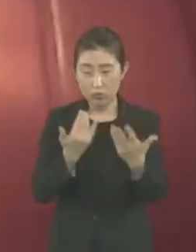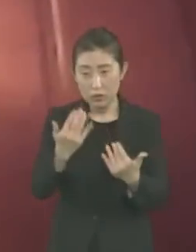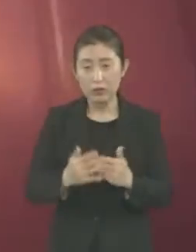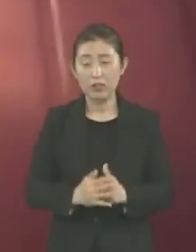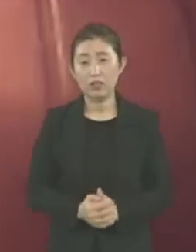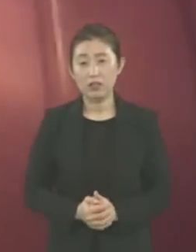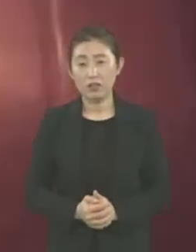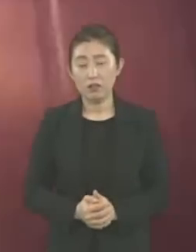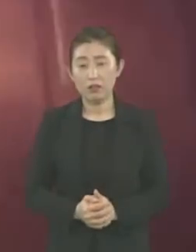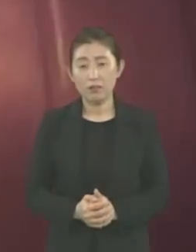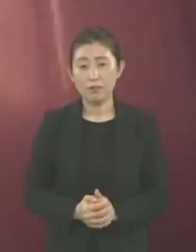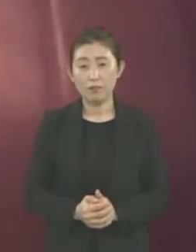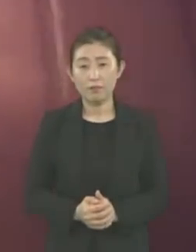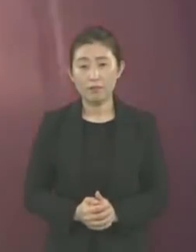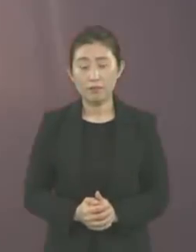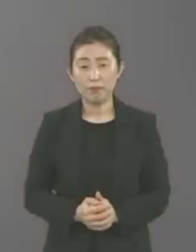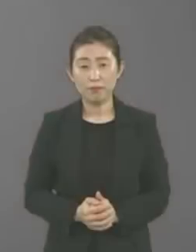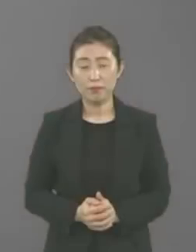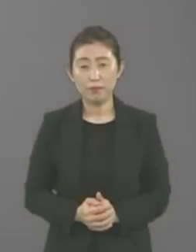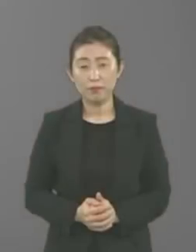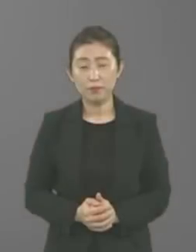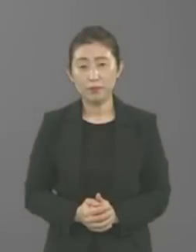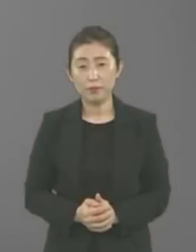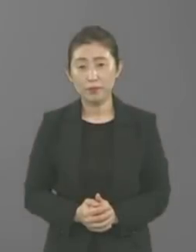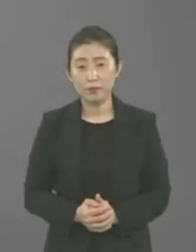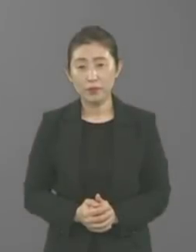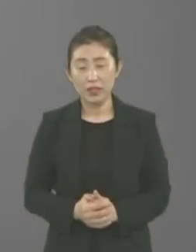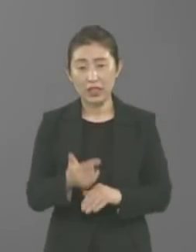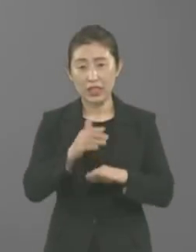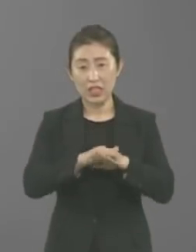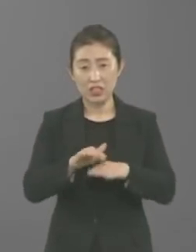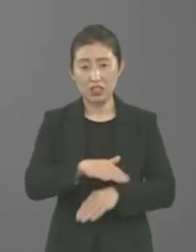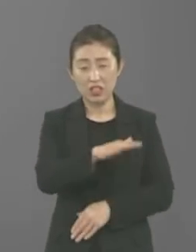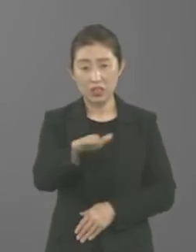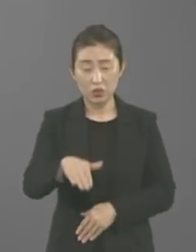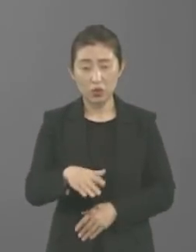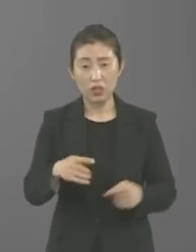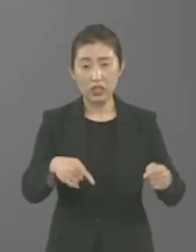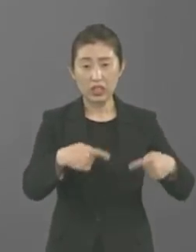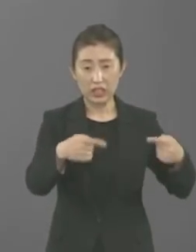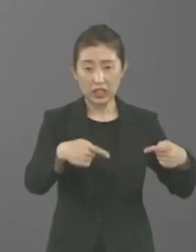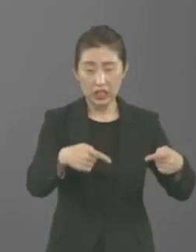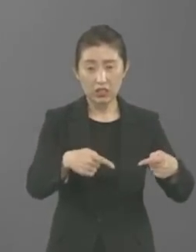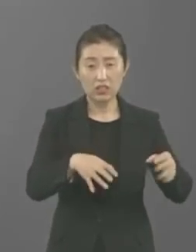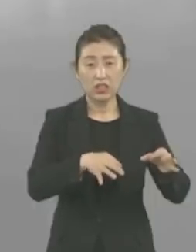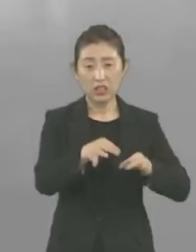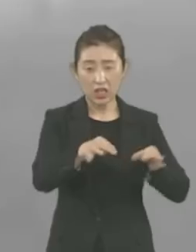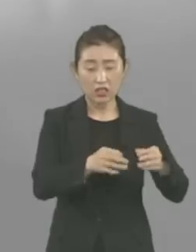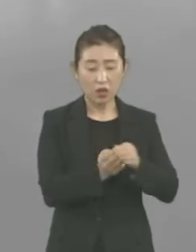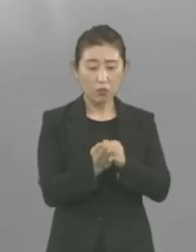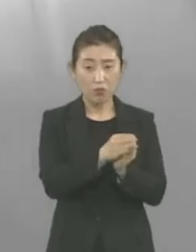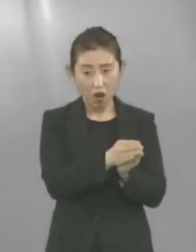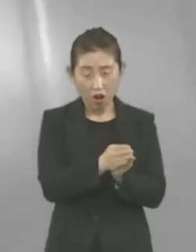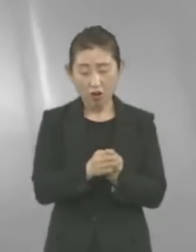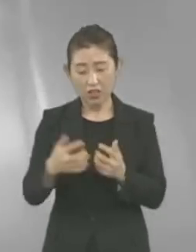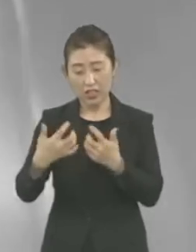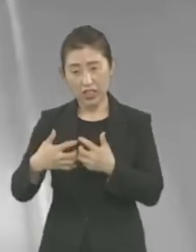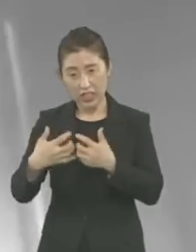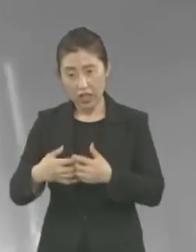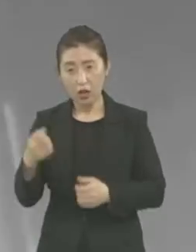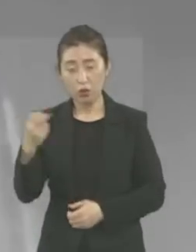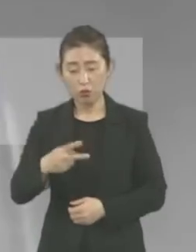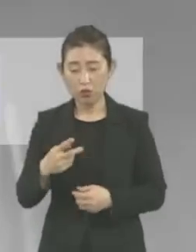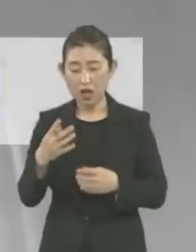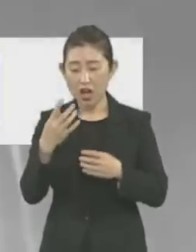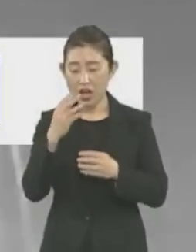변하고 공장 안은 뿌연 연기로 가득 찹니다. 대전 일대 노점상에 붕어빵 기기와 반죽 등을 공급하는 공장에서